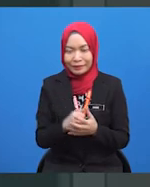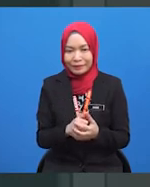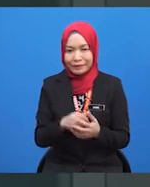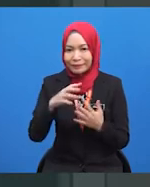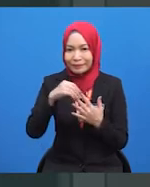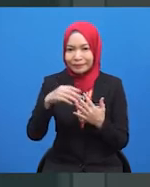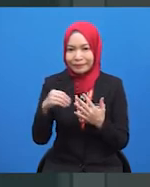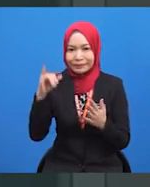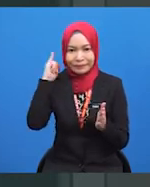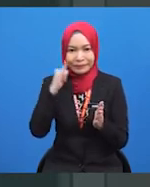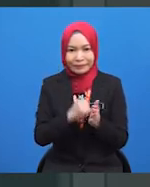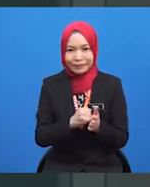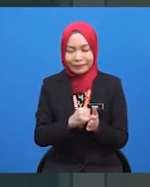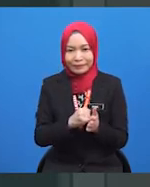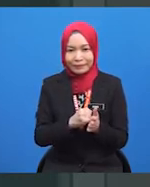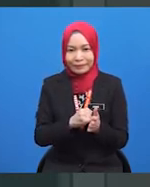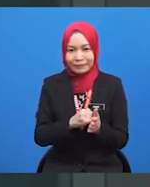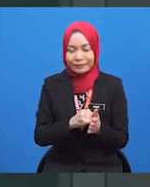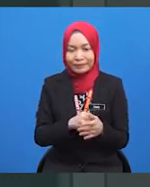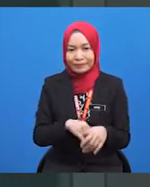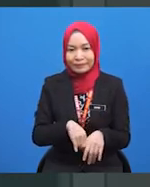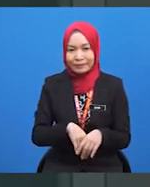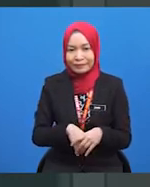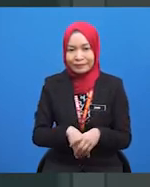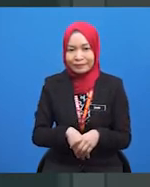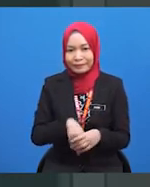pilih image rotation.